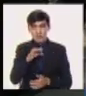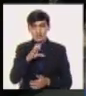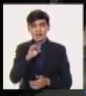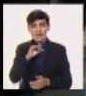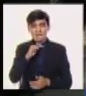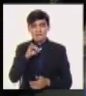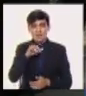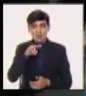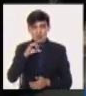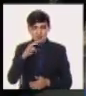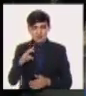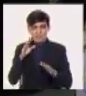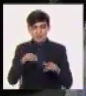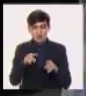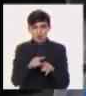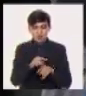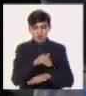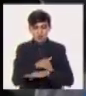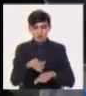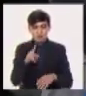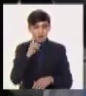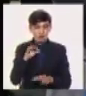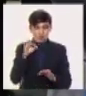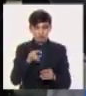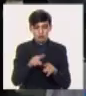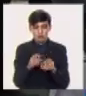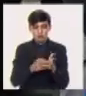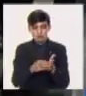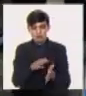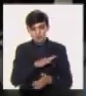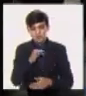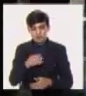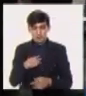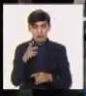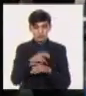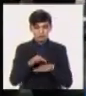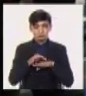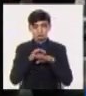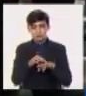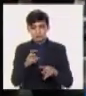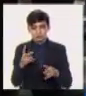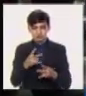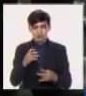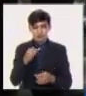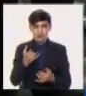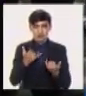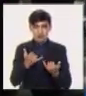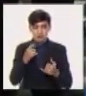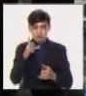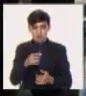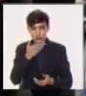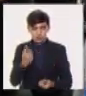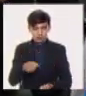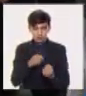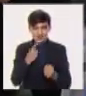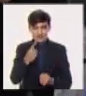ара жұмыс іздеп жүрген жас балалар отырғандар жетпей жатыр. Сол барып апарып жерді қаздыруға адам жоқ даже. Білсеңіз.